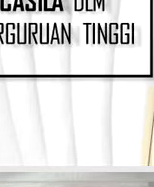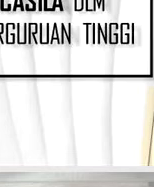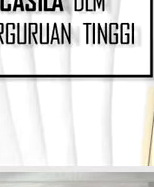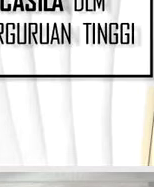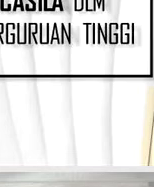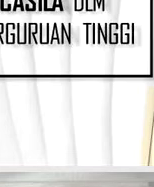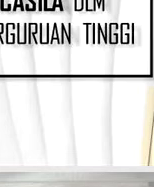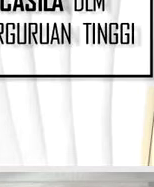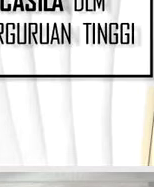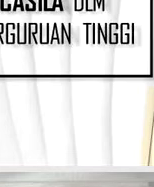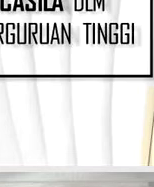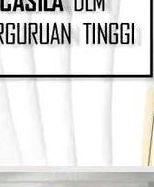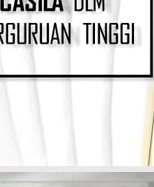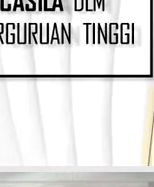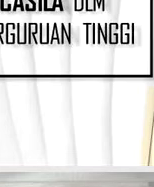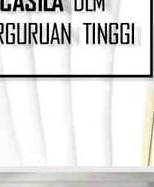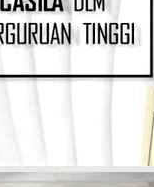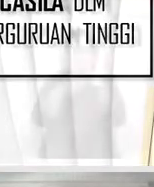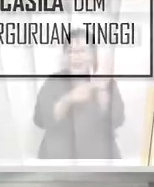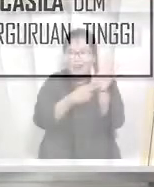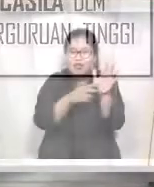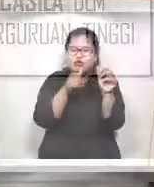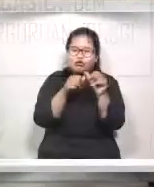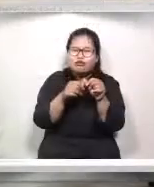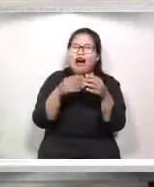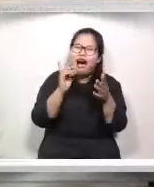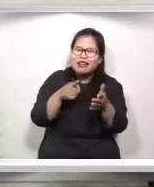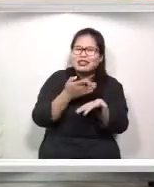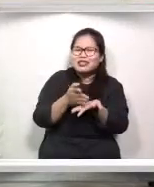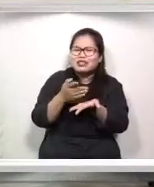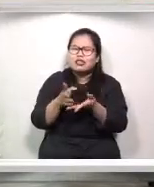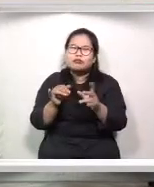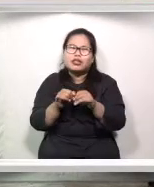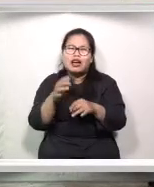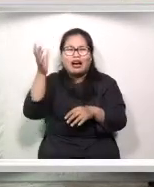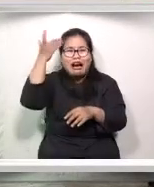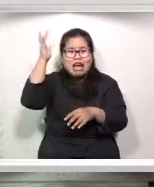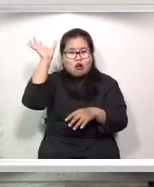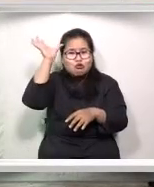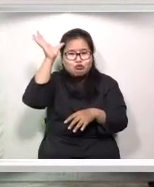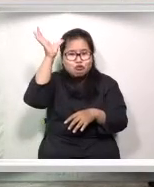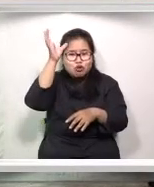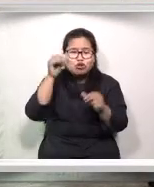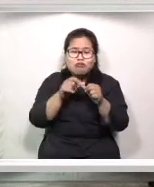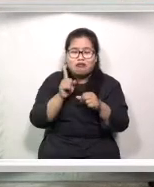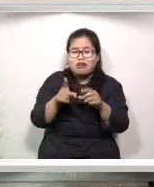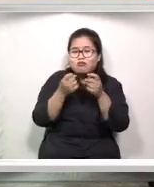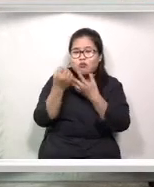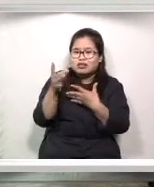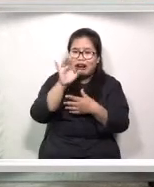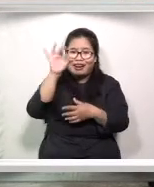keteladanan. Kemudian sisanya menjawab tidak tahu dan masih ada keterangan yang tidak tahu dan masih ada keterangan yang